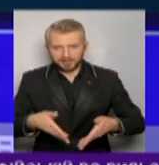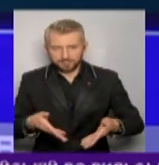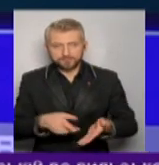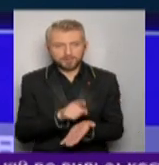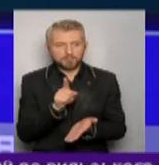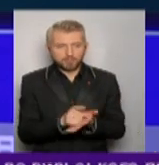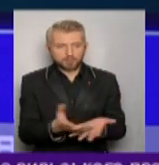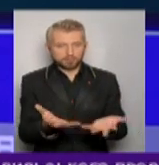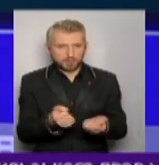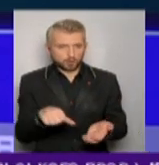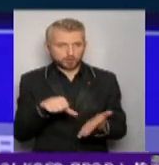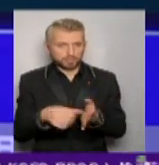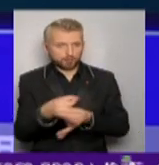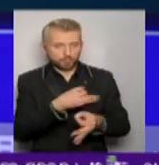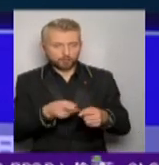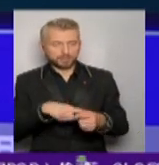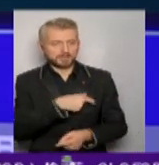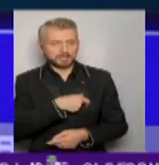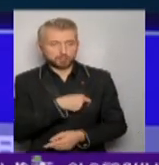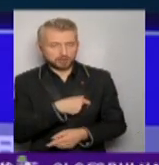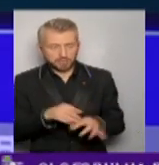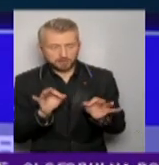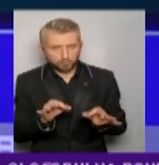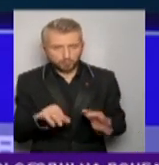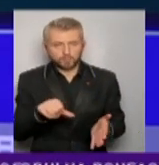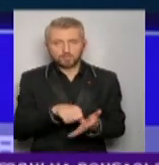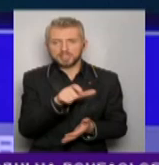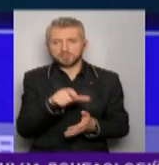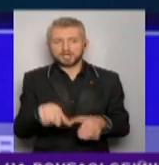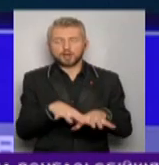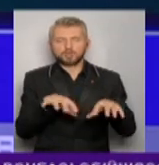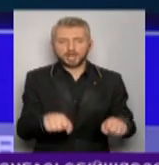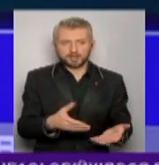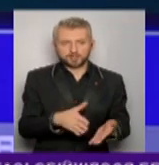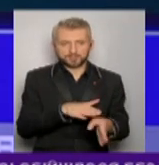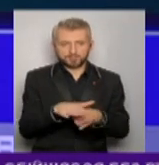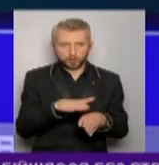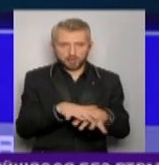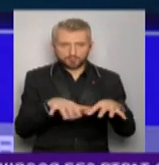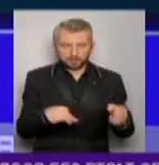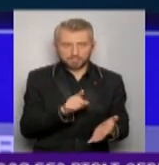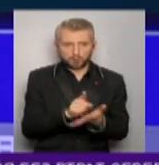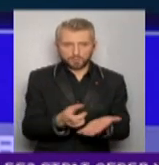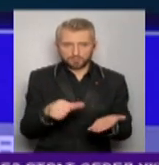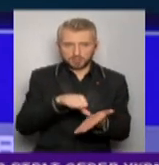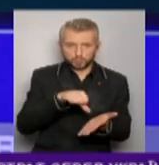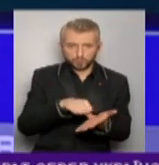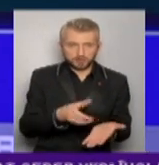мають брати участь у обговоренні, це депутати, безумовно, представники влади виконавчої